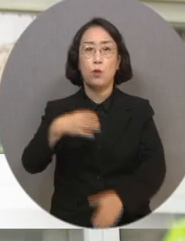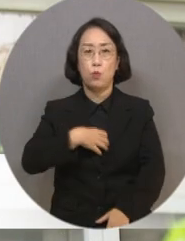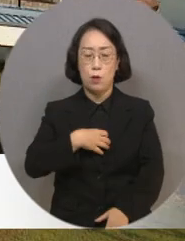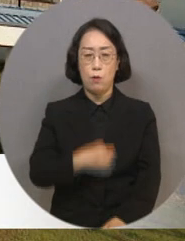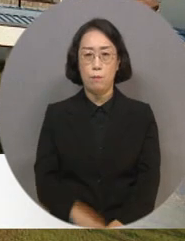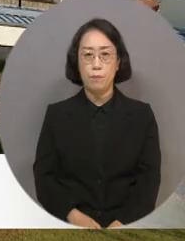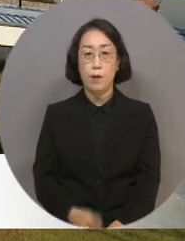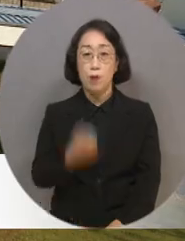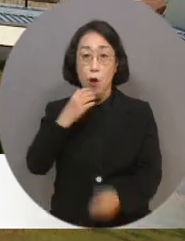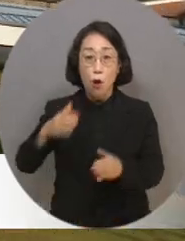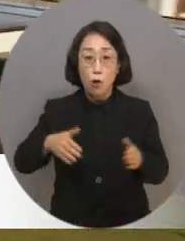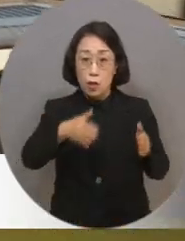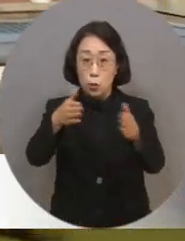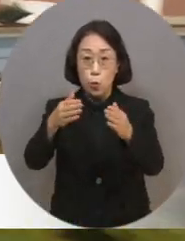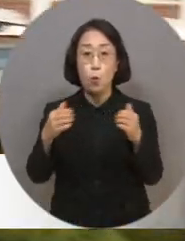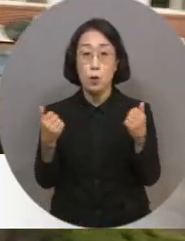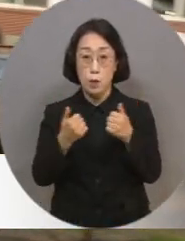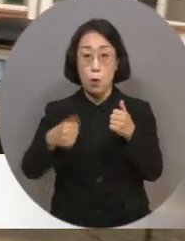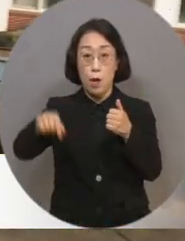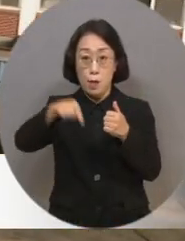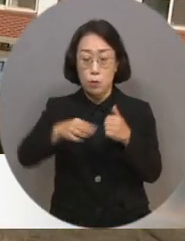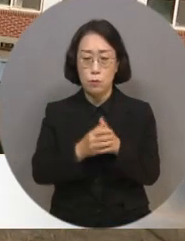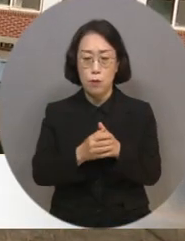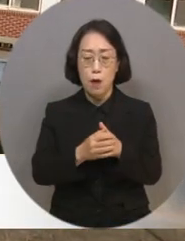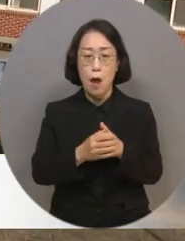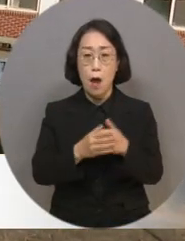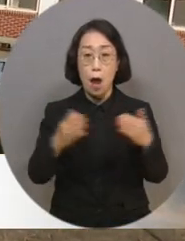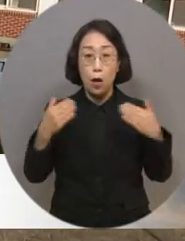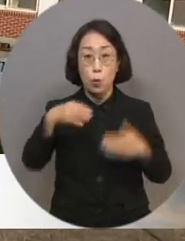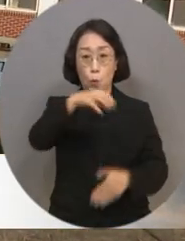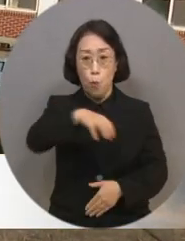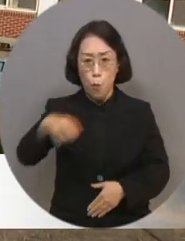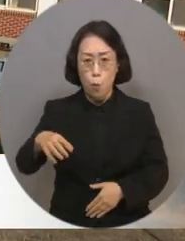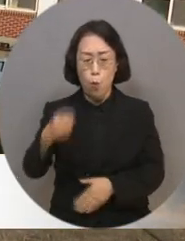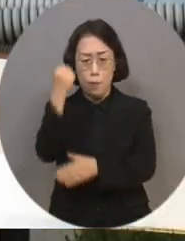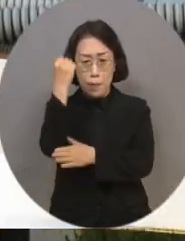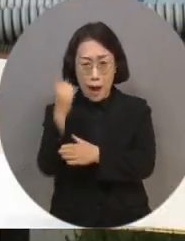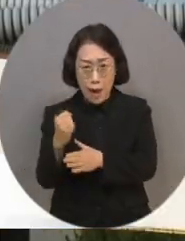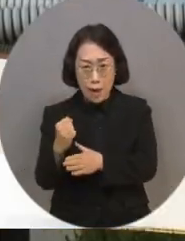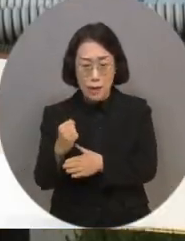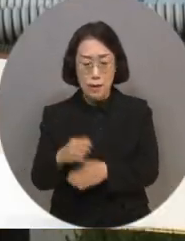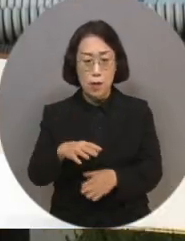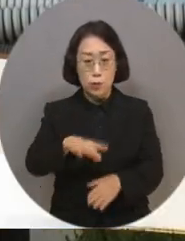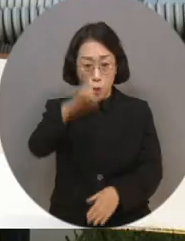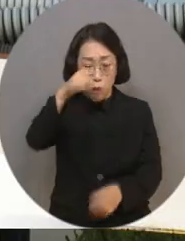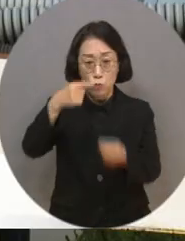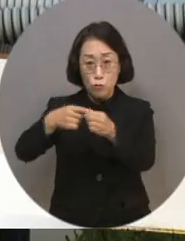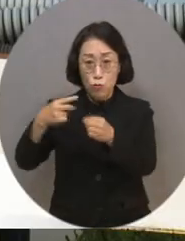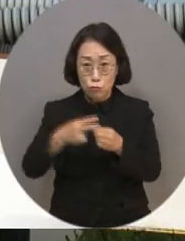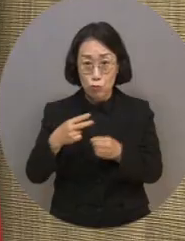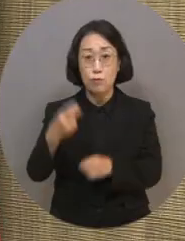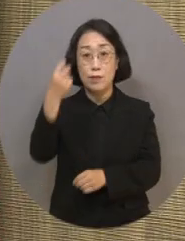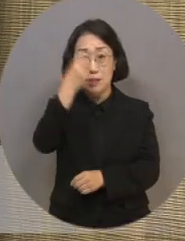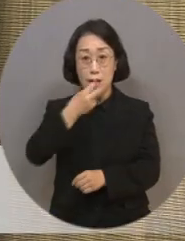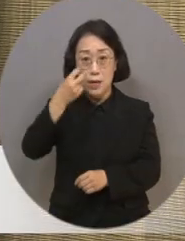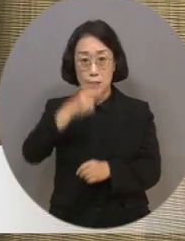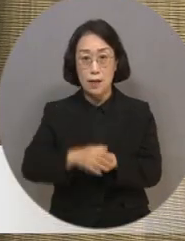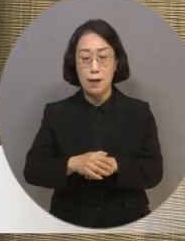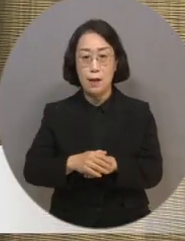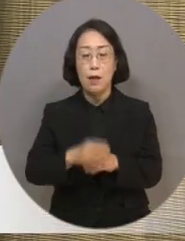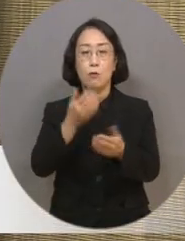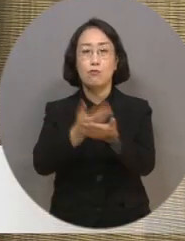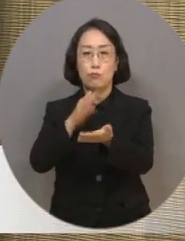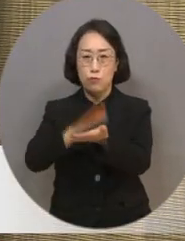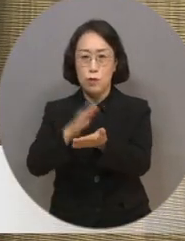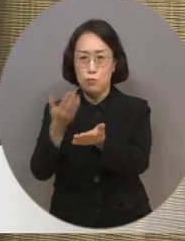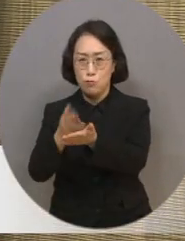이에 경기도 의회는 돈의 학교들의 노후와 정도에 따라 순차적으로 환경 개선에 나섰습니다 안전에 관한